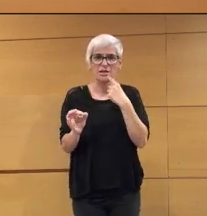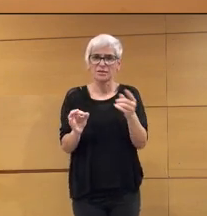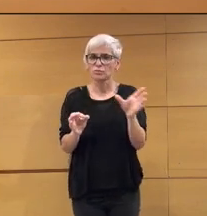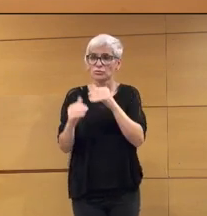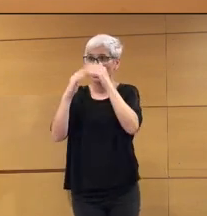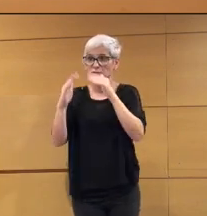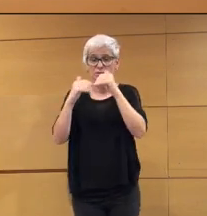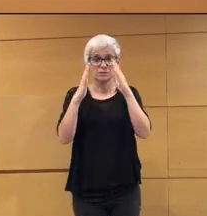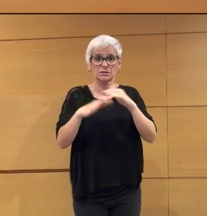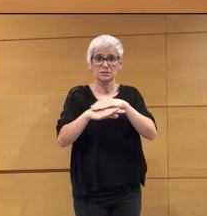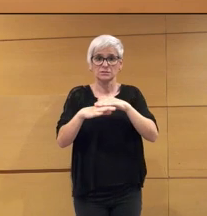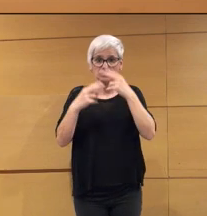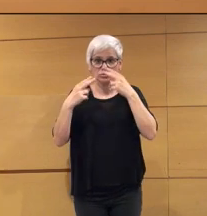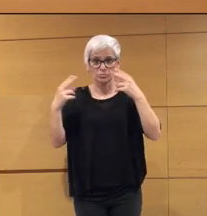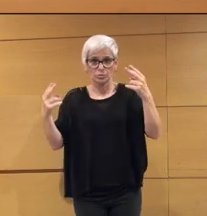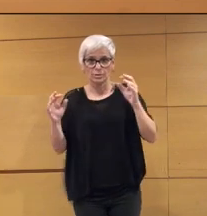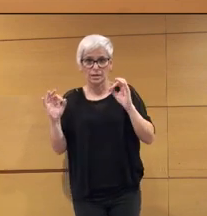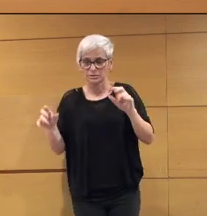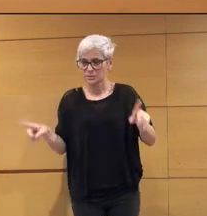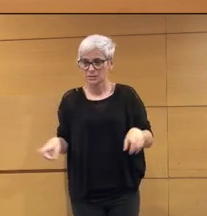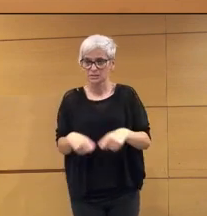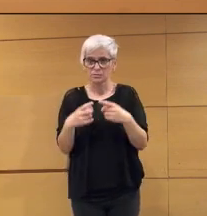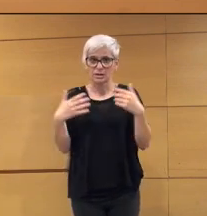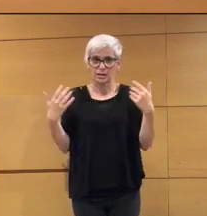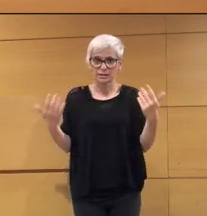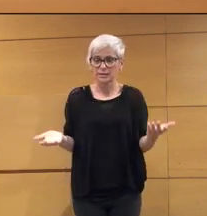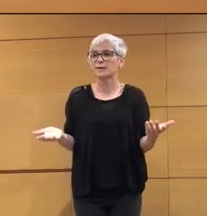les institucions, independentment, que crec que